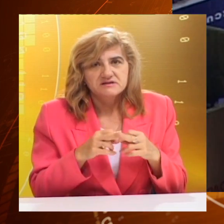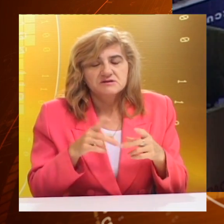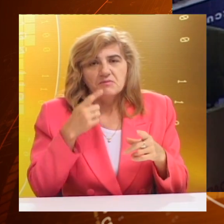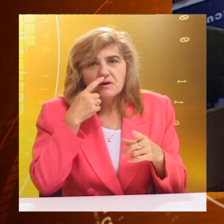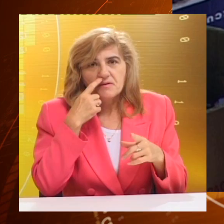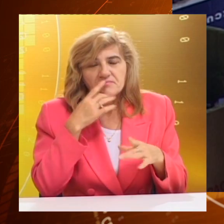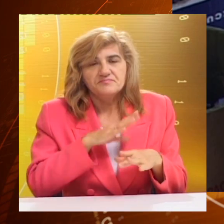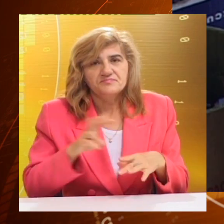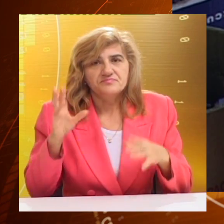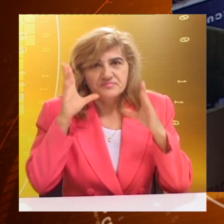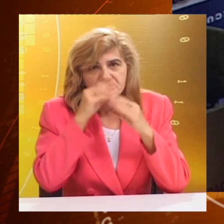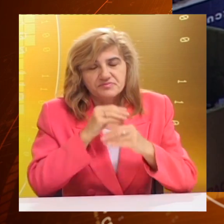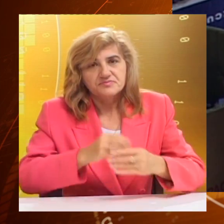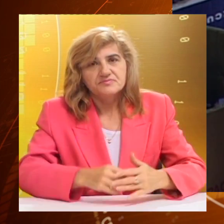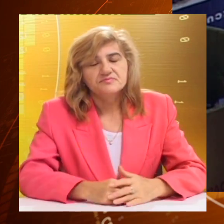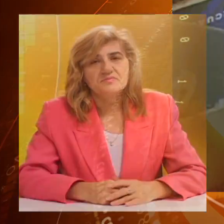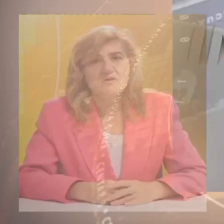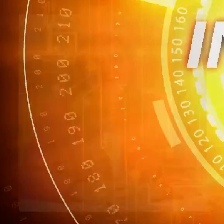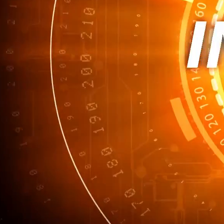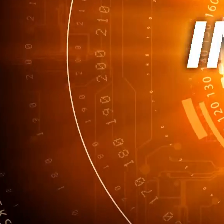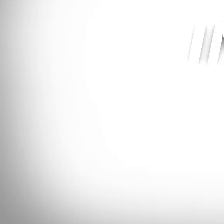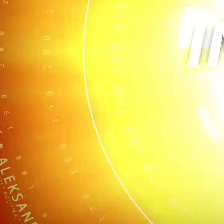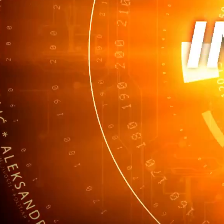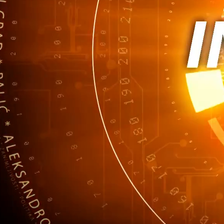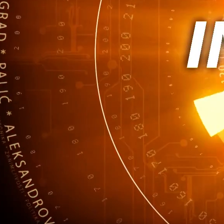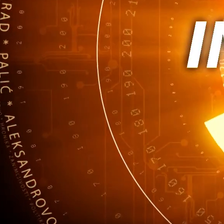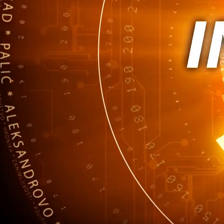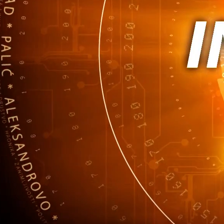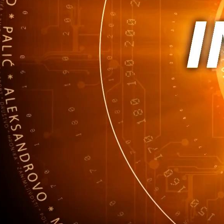kod osteoporoze i kod mamurluka.